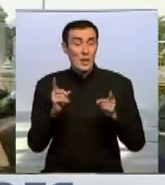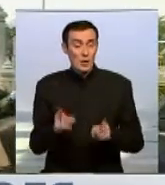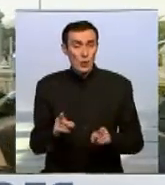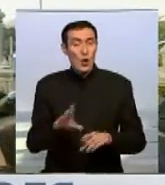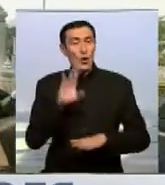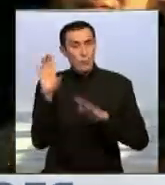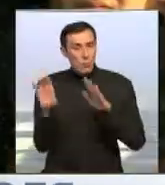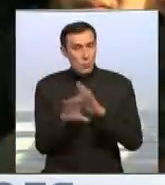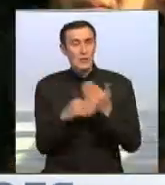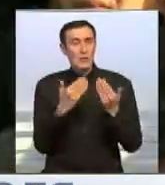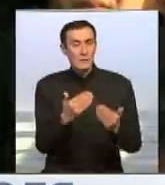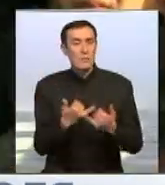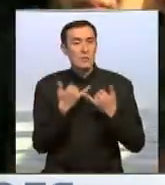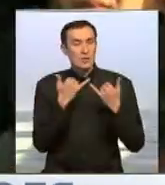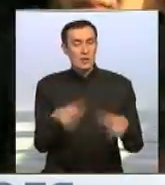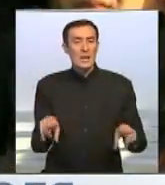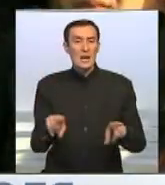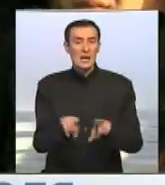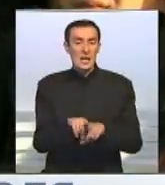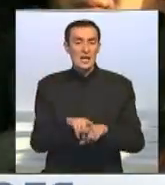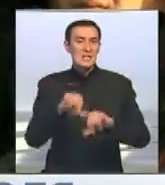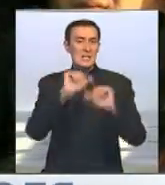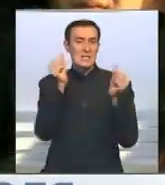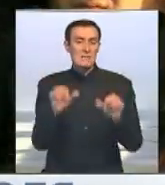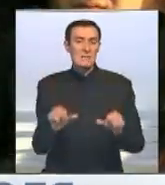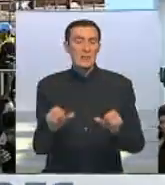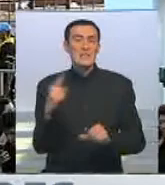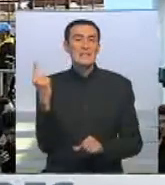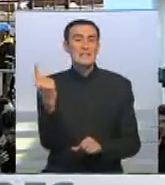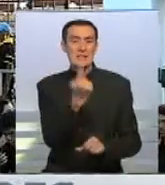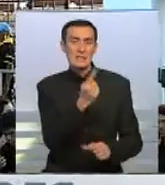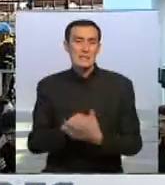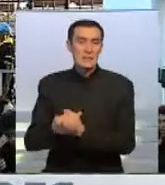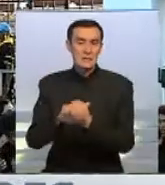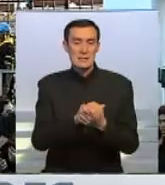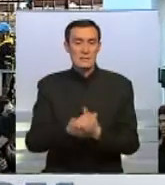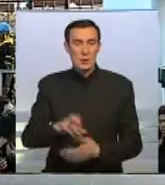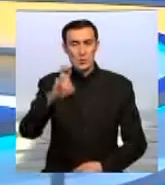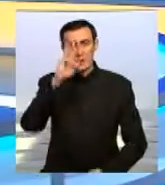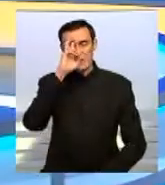подданные почитают его как символ единства страны.